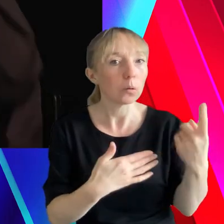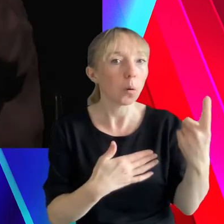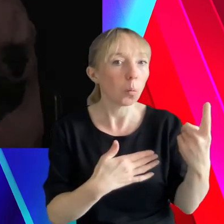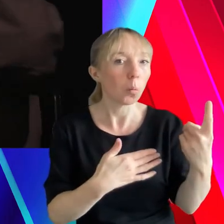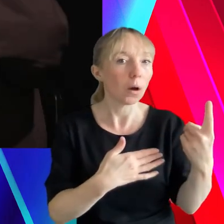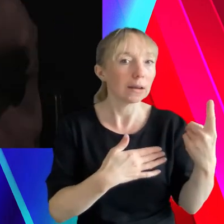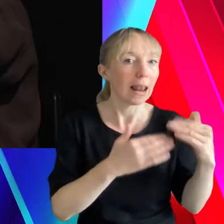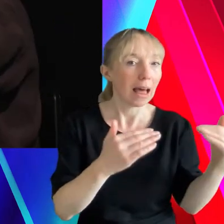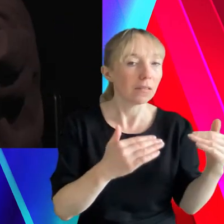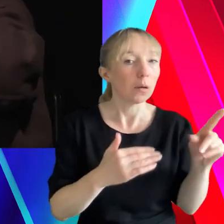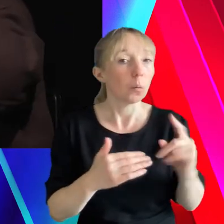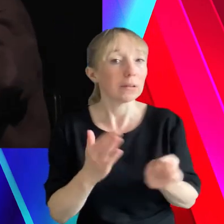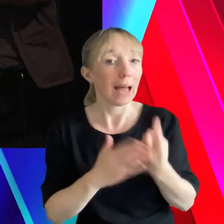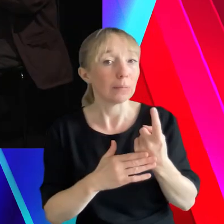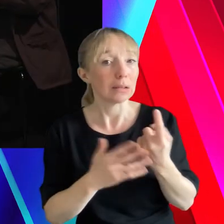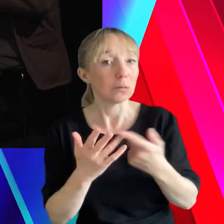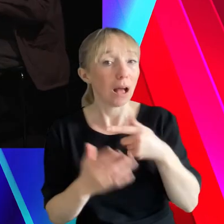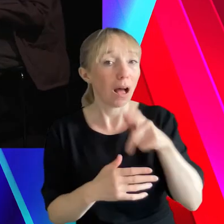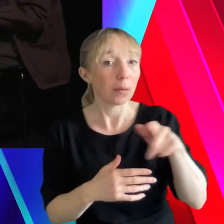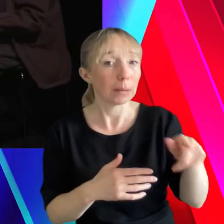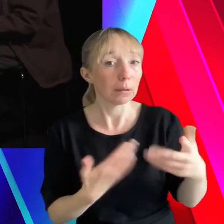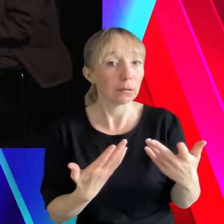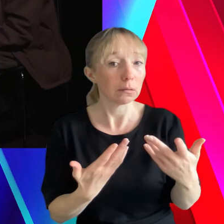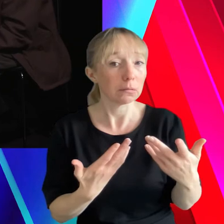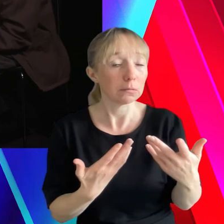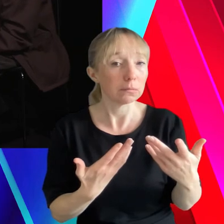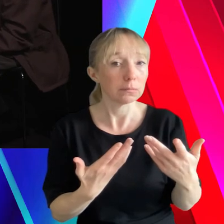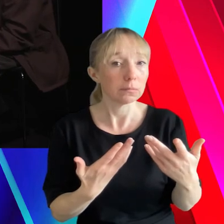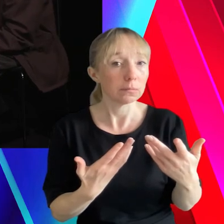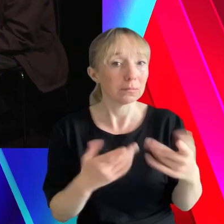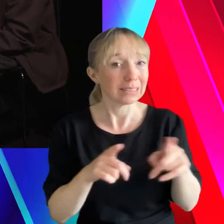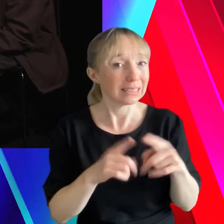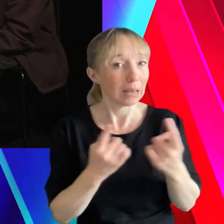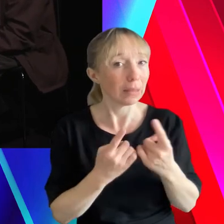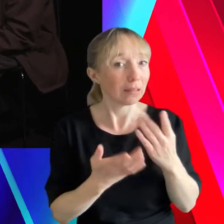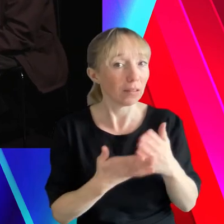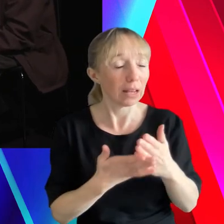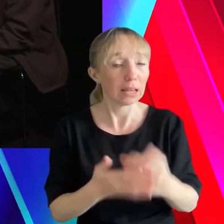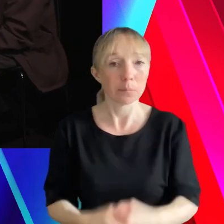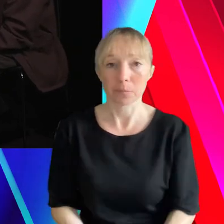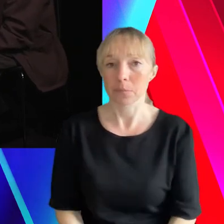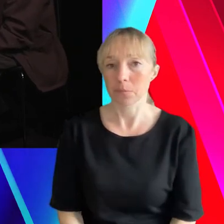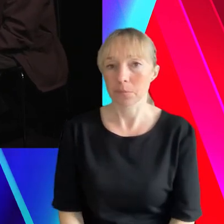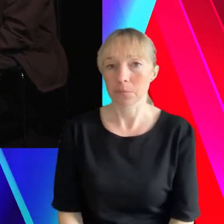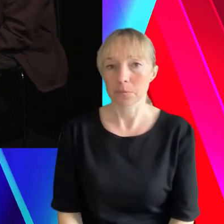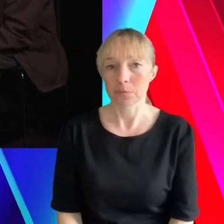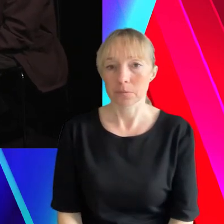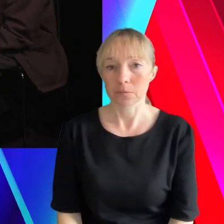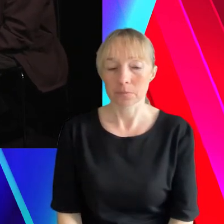and what's happening to everybody else, and that's the same thing, isn't it, really? توی درباره‌ای درباره اتفاقی که